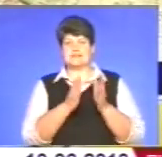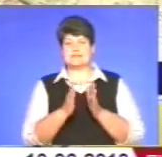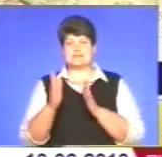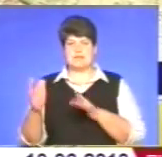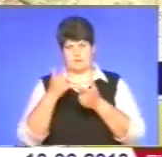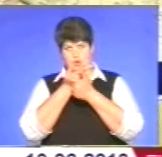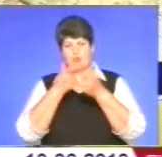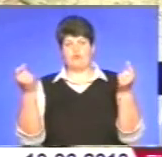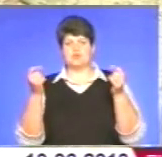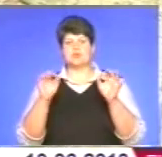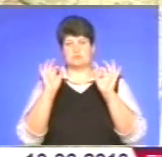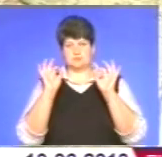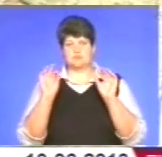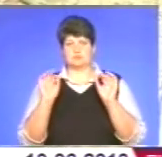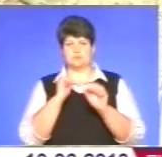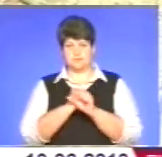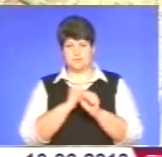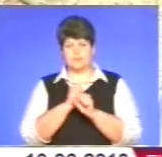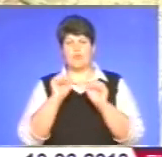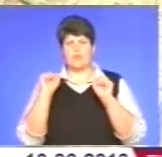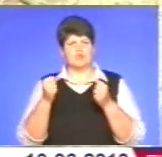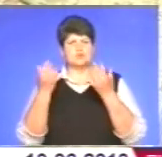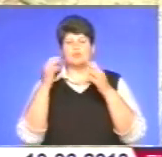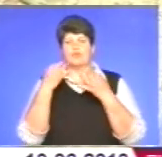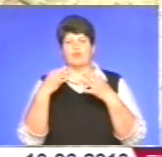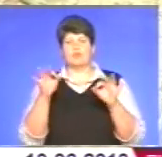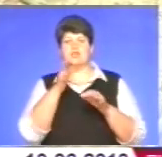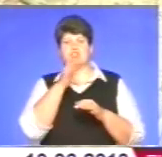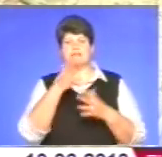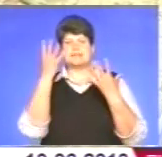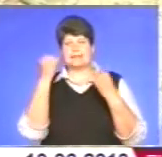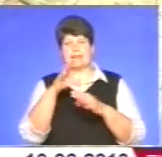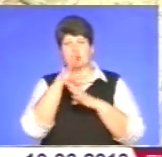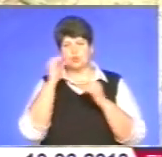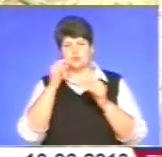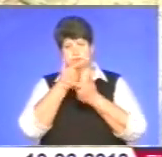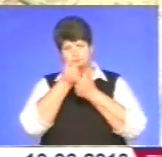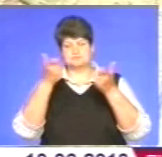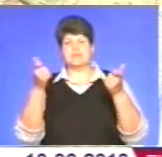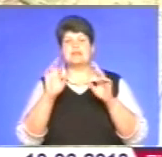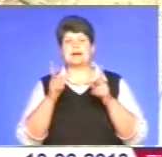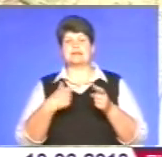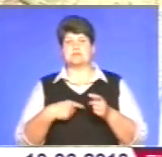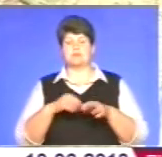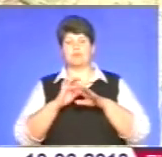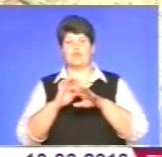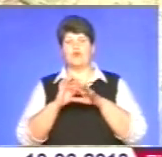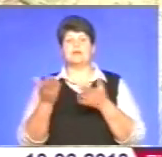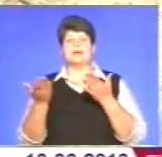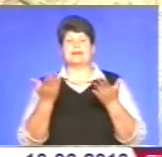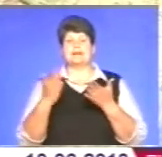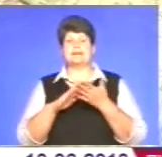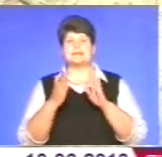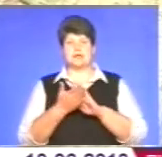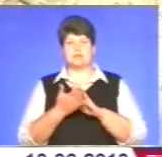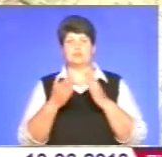оповіщення справна. Ми можемо в будь-який час дня і ночі довести ту інформацію, попередження, як себе діяти і який стан погоди